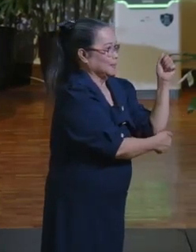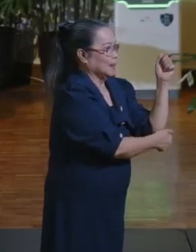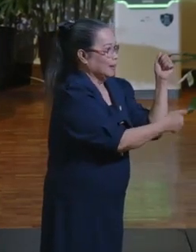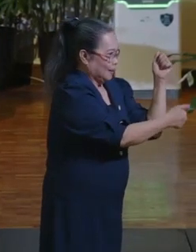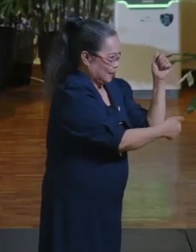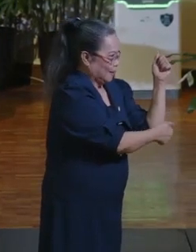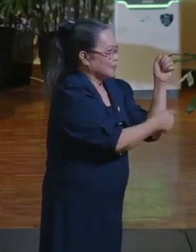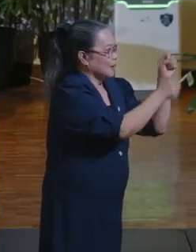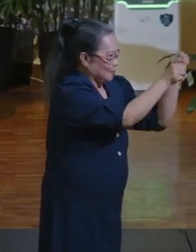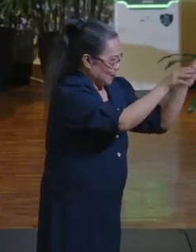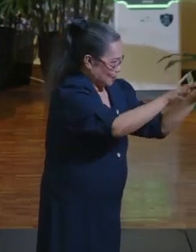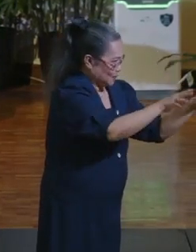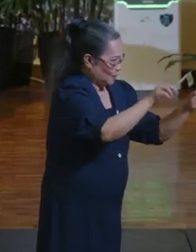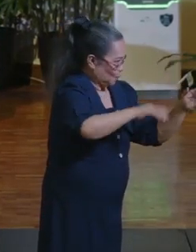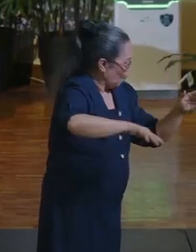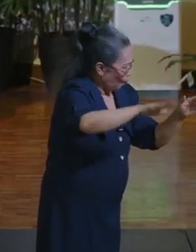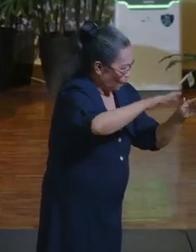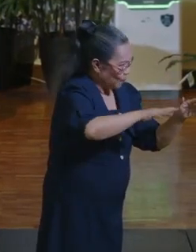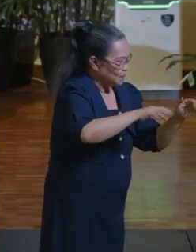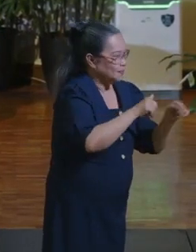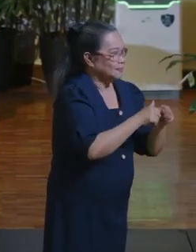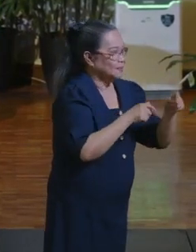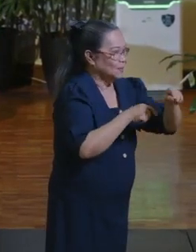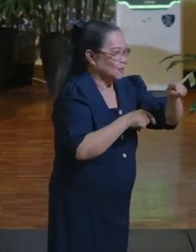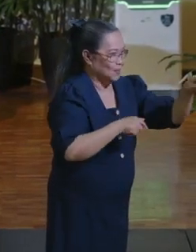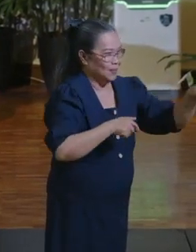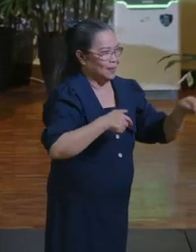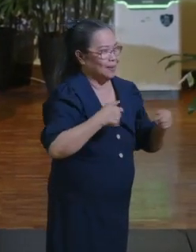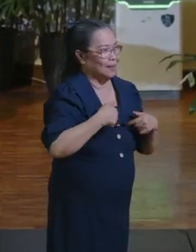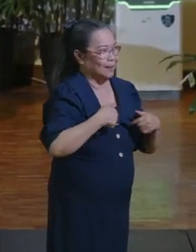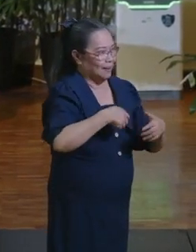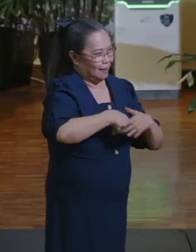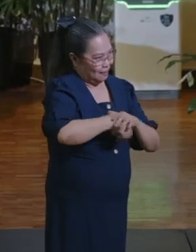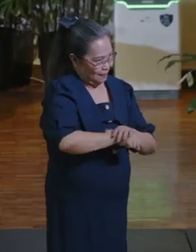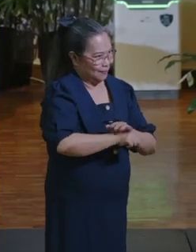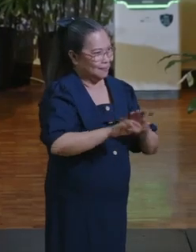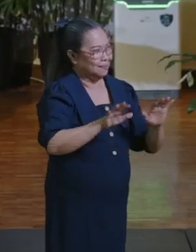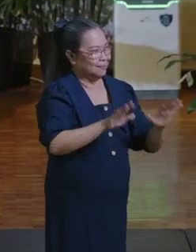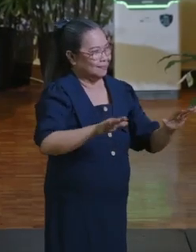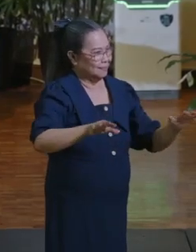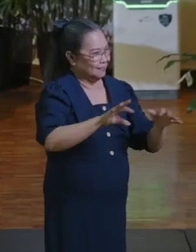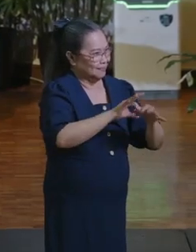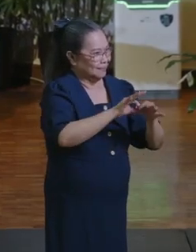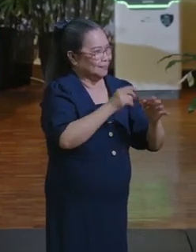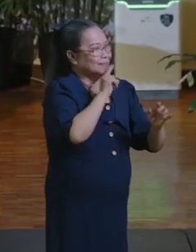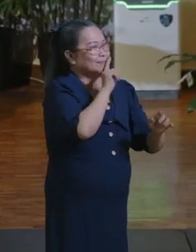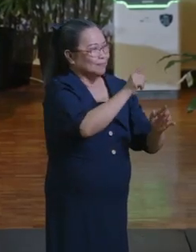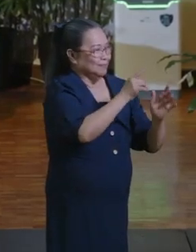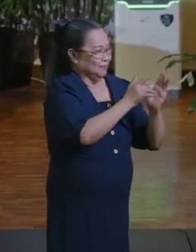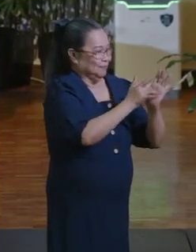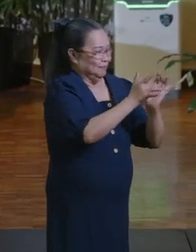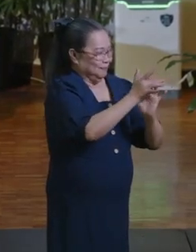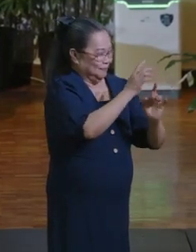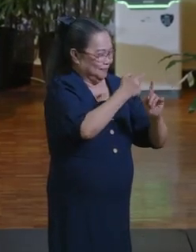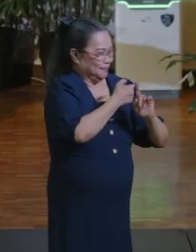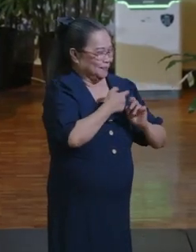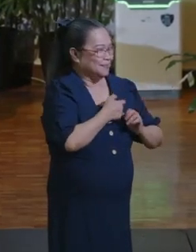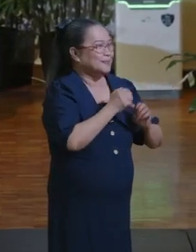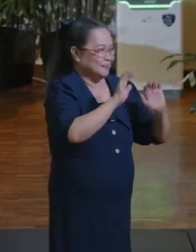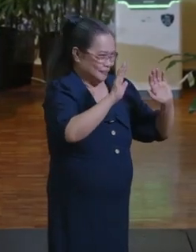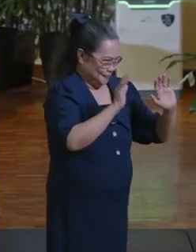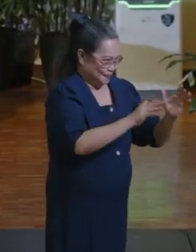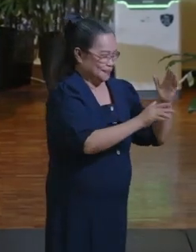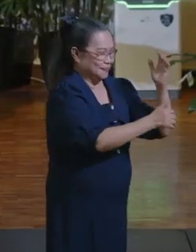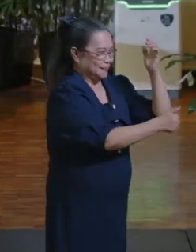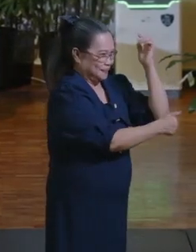So ang lahat po ng kay Kristo Jesus ay anak ni Abraham. Ang lahat na nampalataya sa pangako